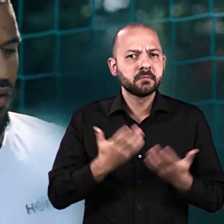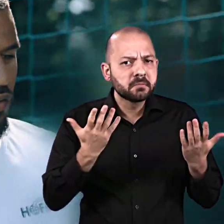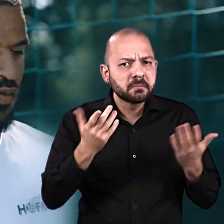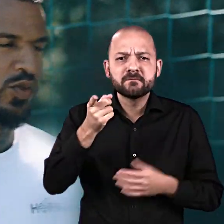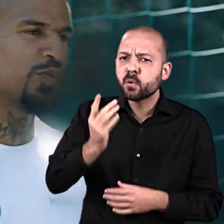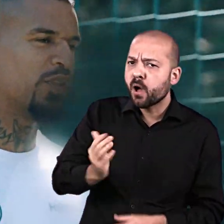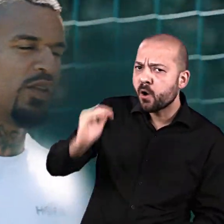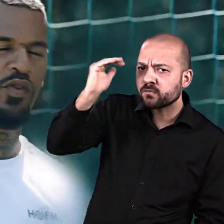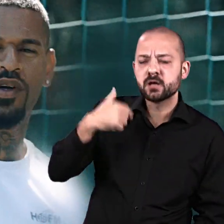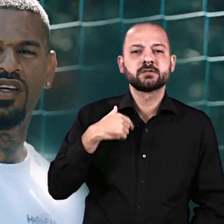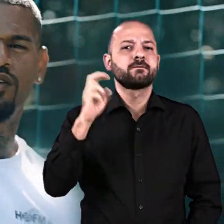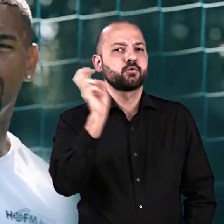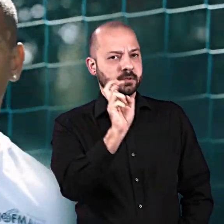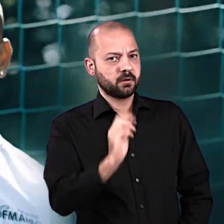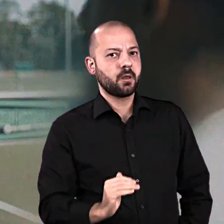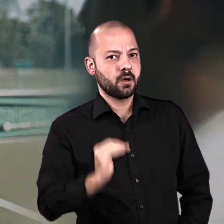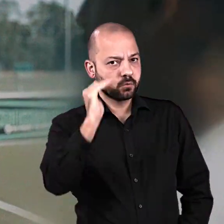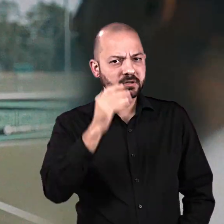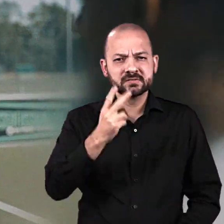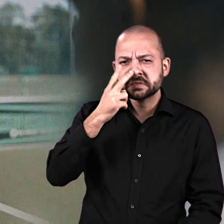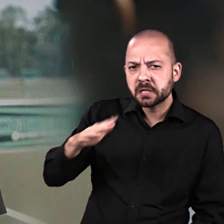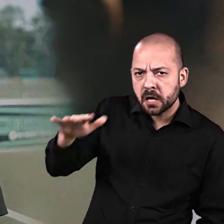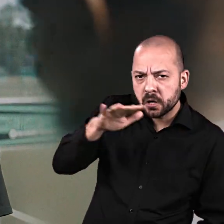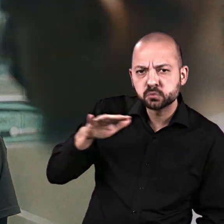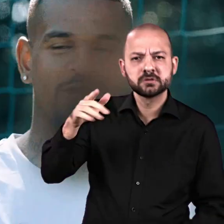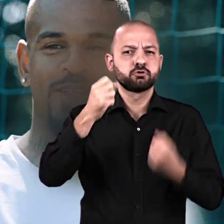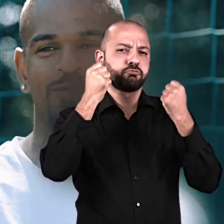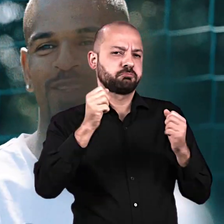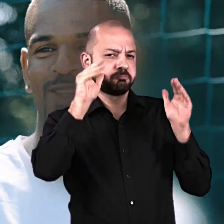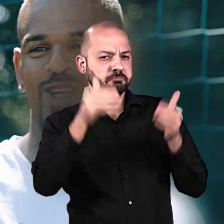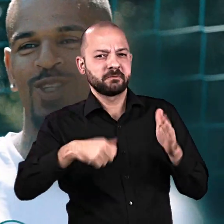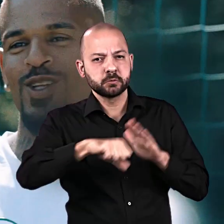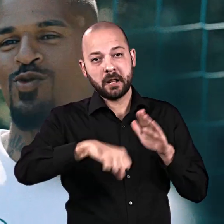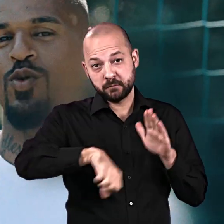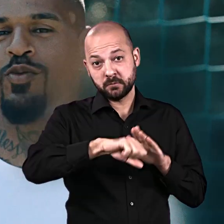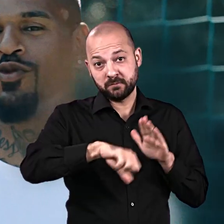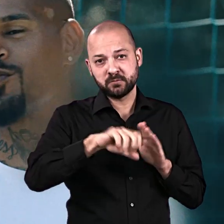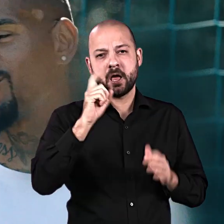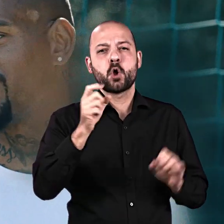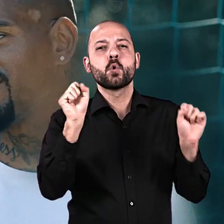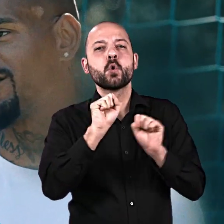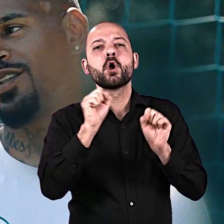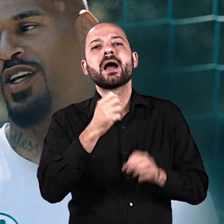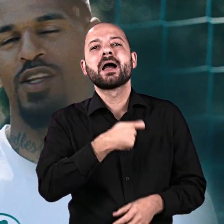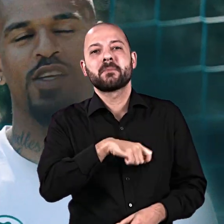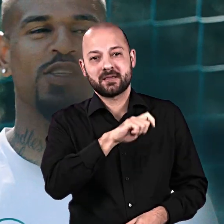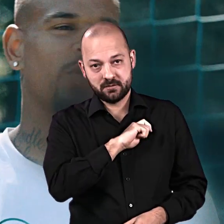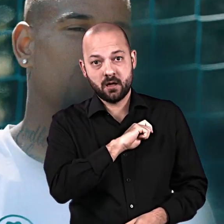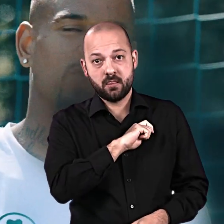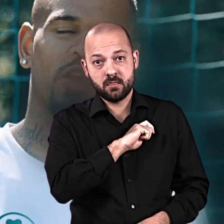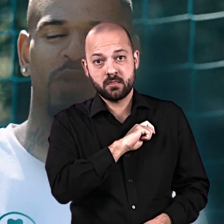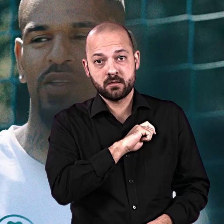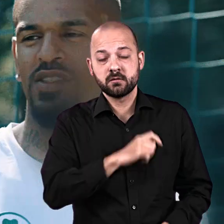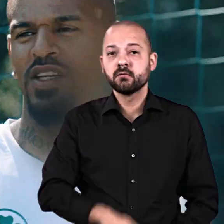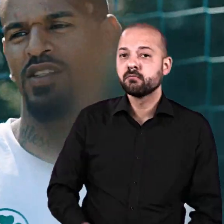bist du groß geworden? Ich bin in Wuppertal aufgewachsen. Wie ist die Gegend so? Da, wo ich aufgewachsen bin, dreht sich eigentlich alles nur um Fußballspielen. Da ist aber